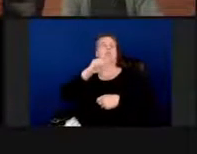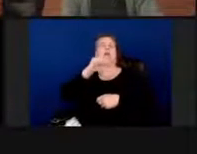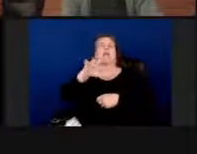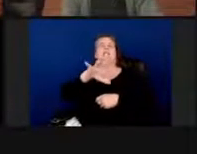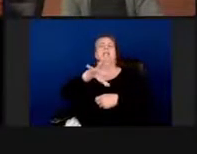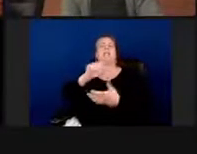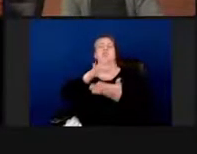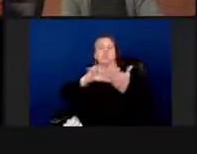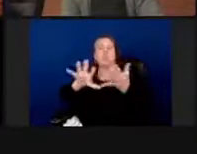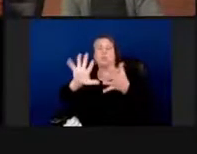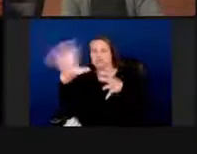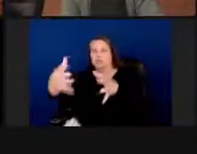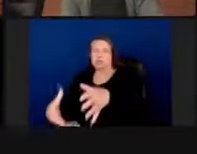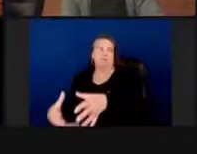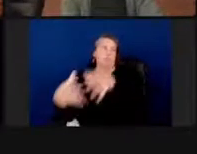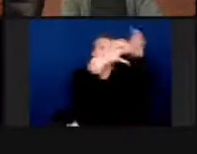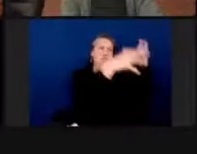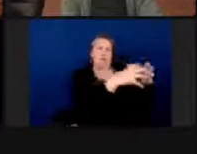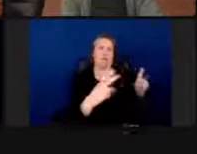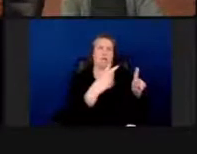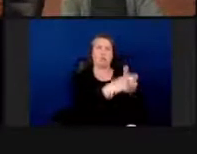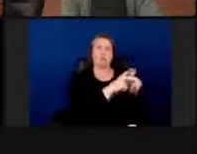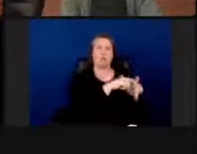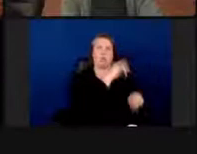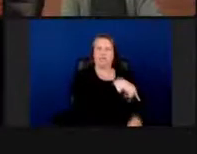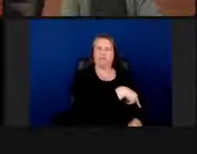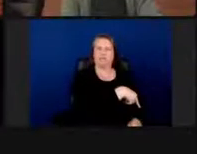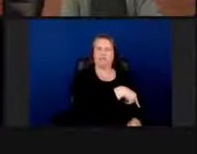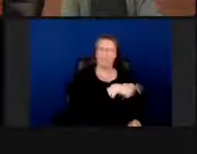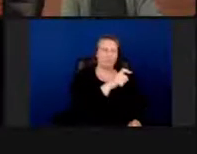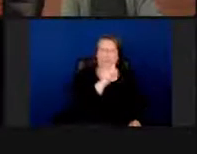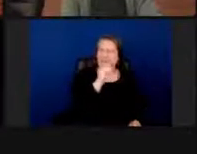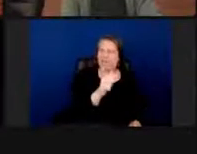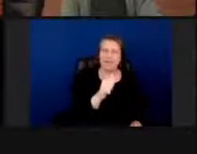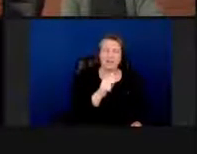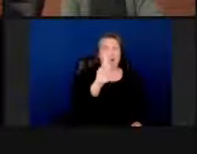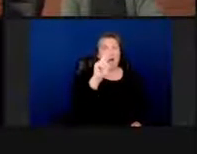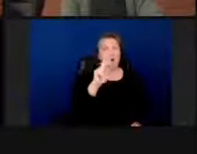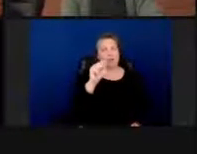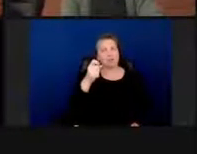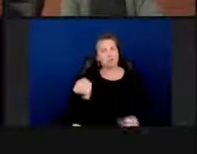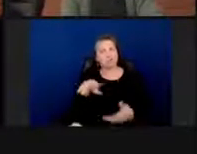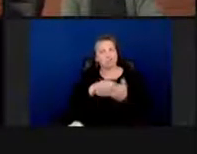wamefurahia mpango huu na wanataka kujihusisha nao.